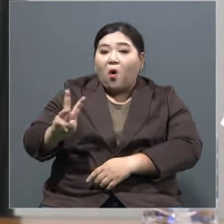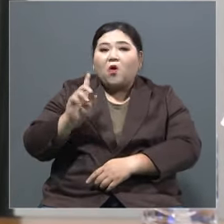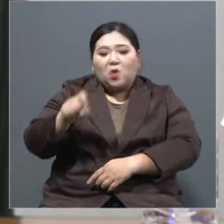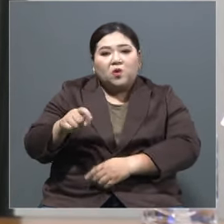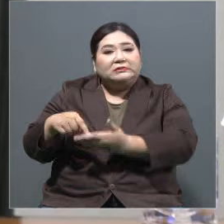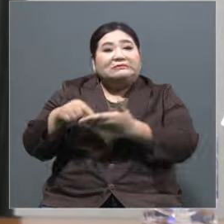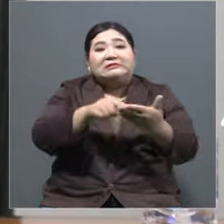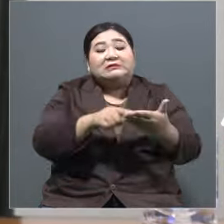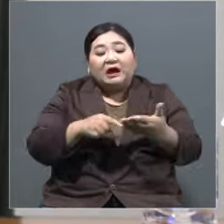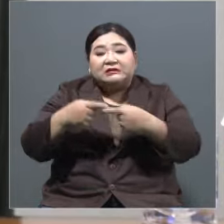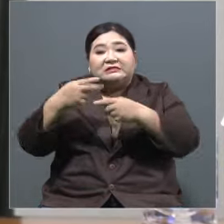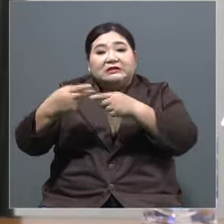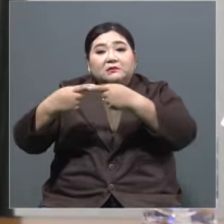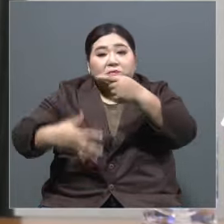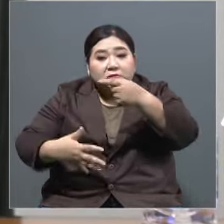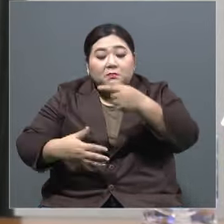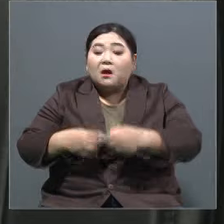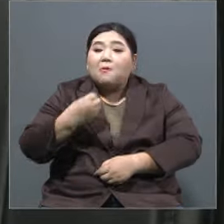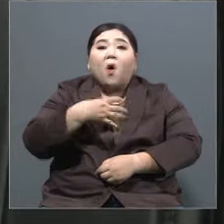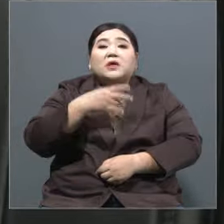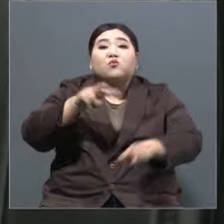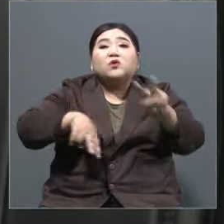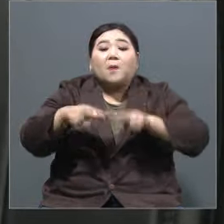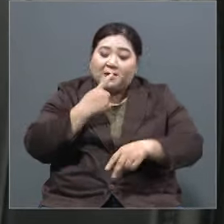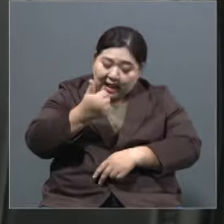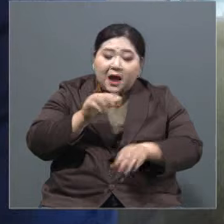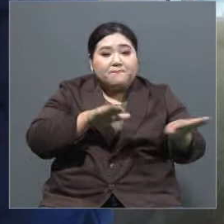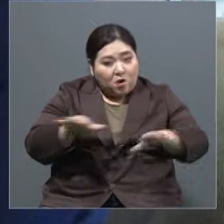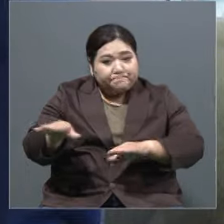องนี้ก็พร้อมที่จะให้ตรวจสอบนะครับ